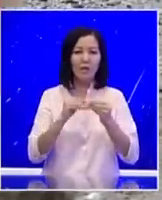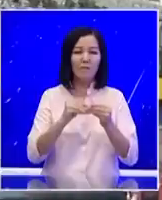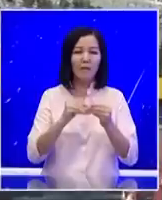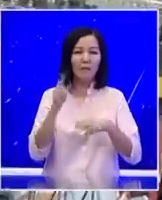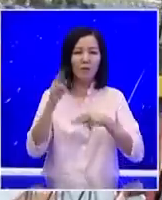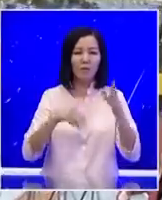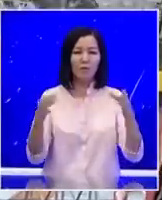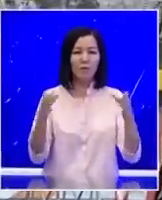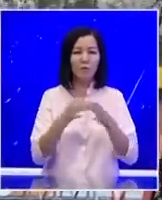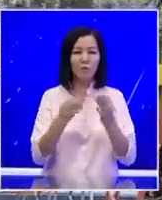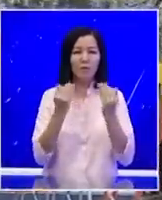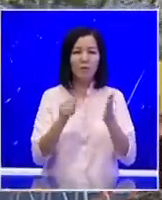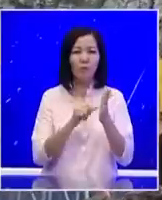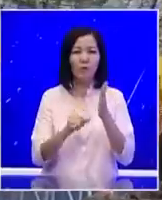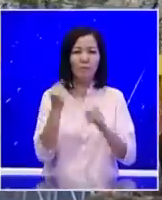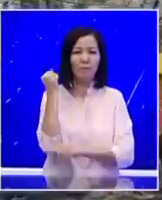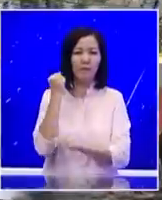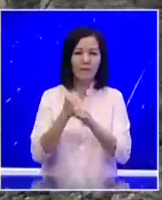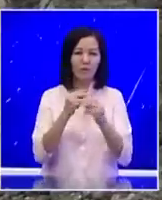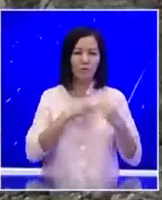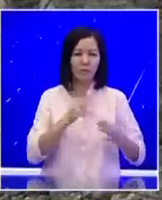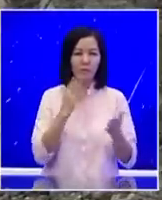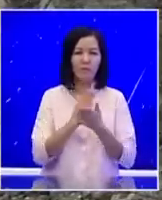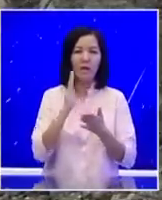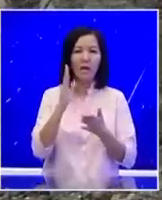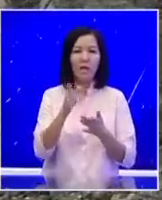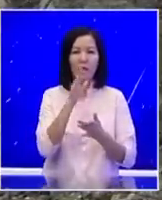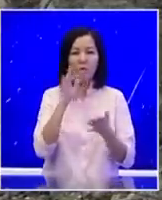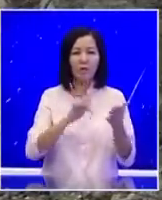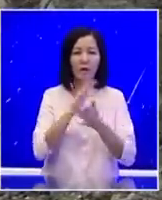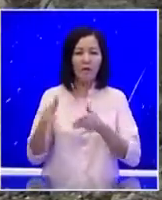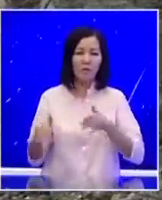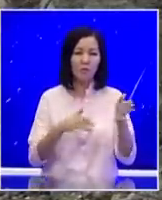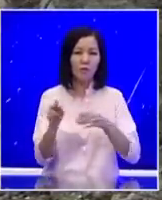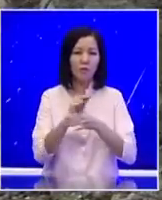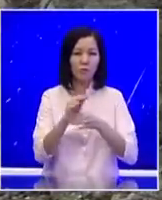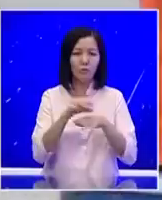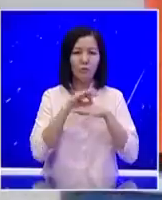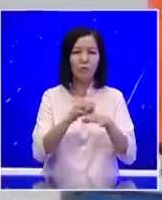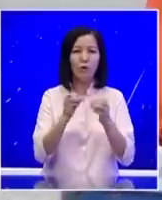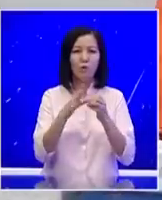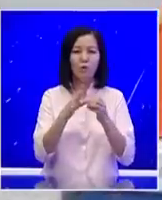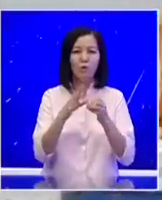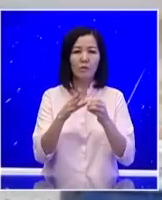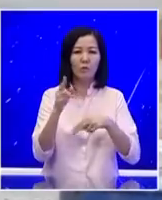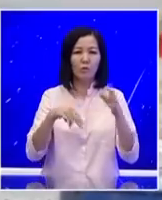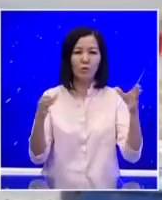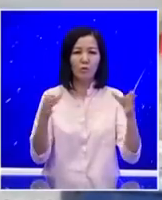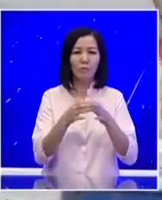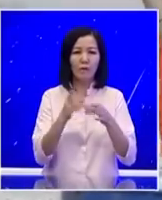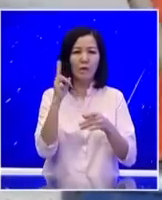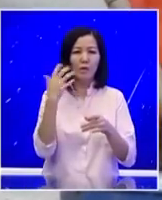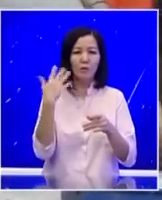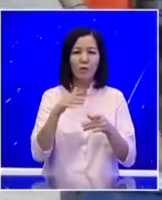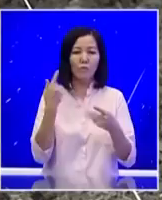Жалпы аталған мердігер ұйымда бүгінде 60-тан аса адам жұмыс істеп жатыр. Алдағы уақытта қала жолдарын жөндеуден өткізуге 15